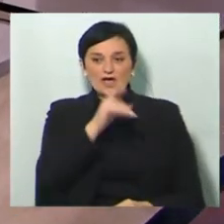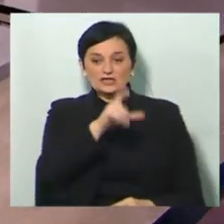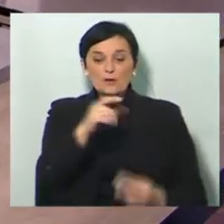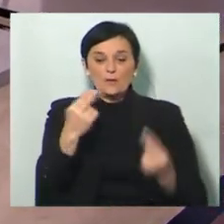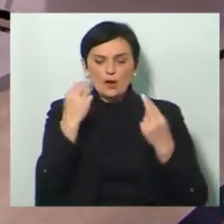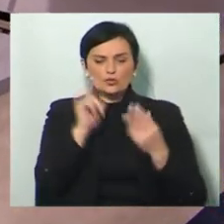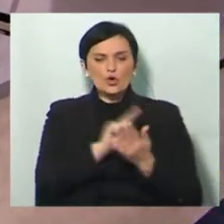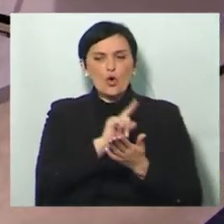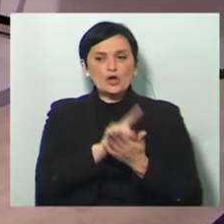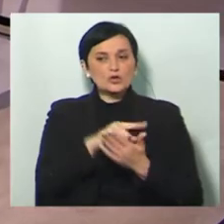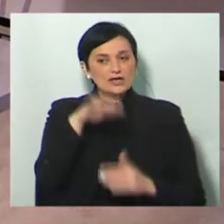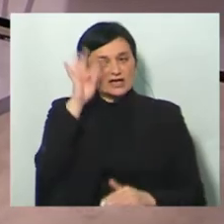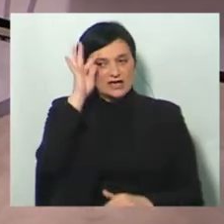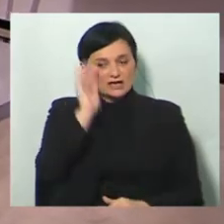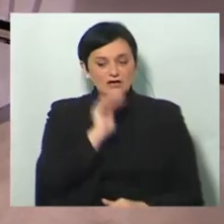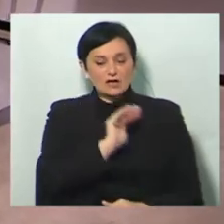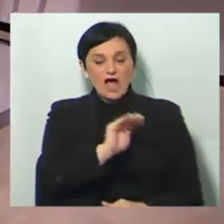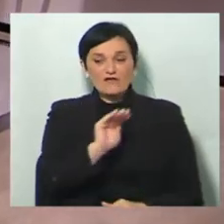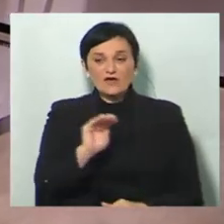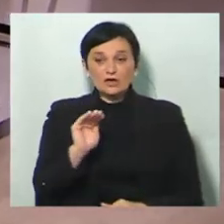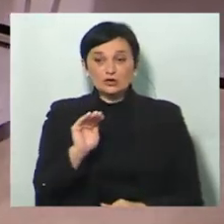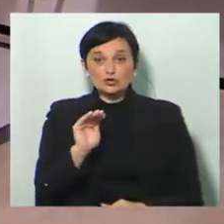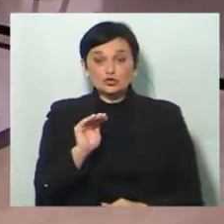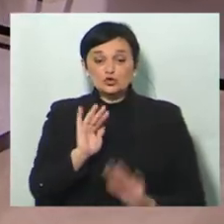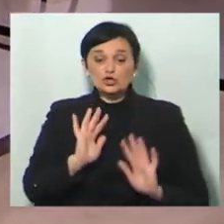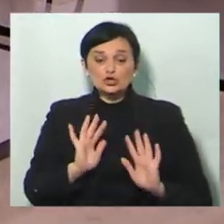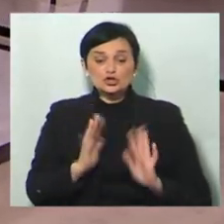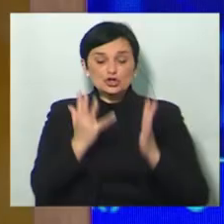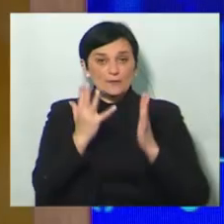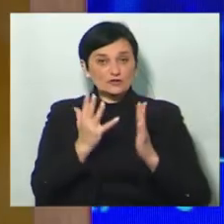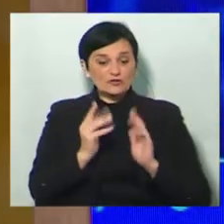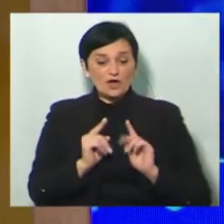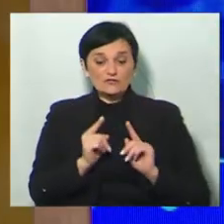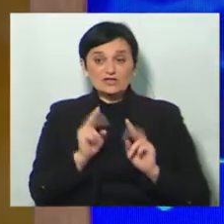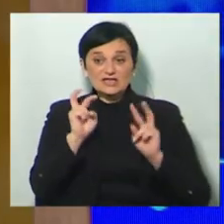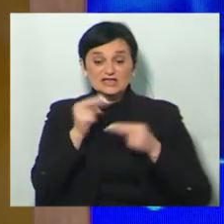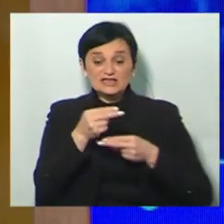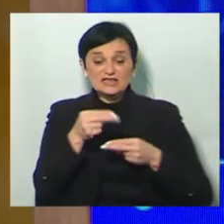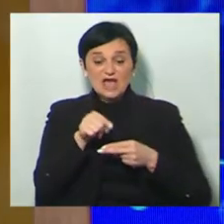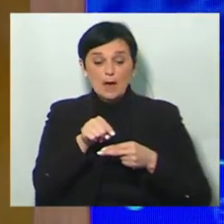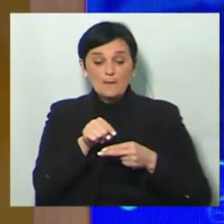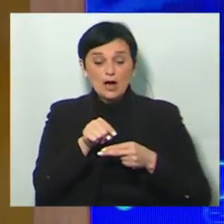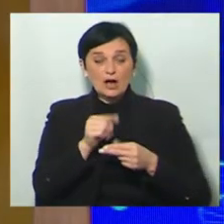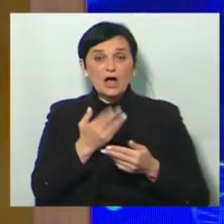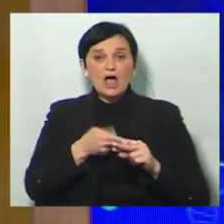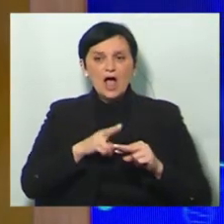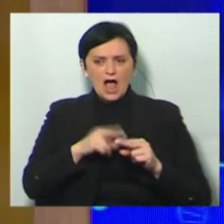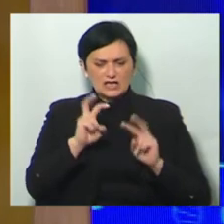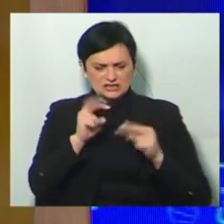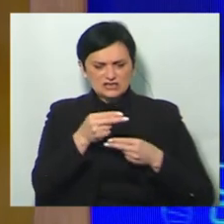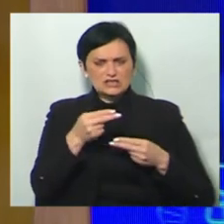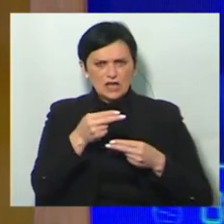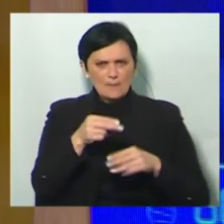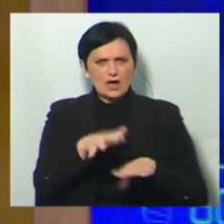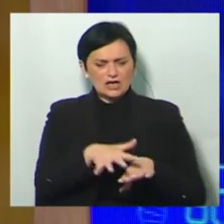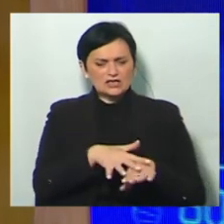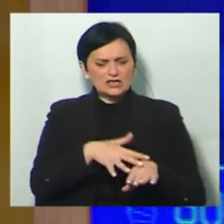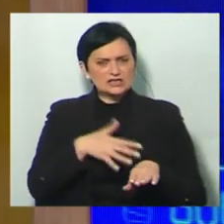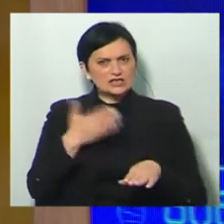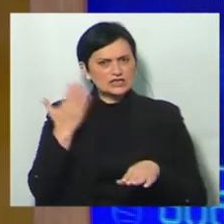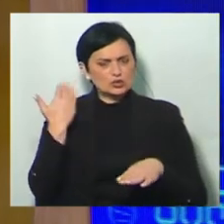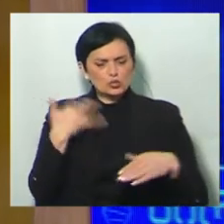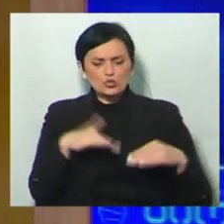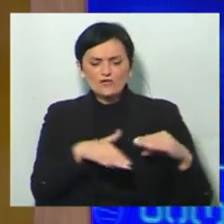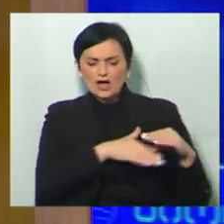maqorebos autselobat unda gavaxsenot rom shemtkhovit ar movedit am temastan. Es tema didi khania mkonda me